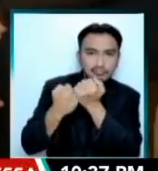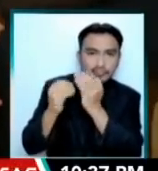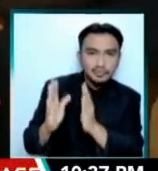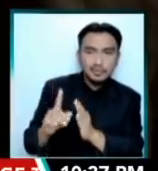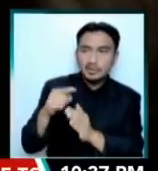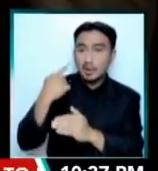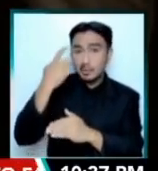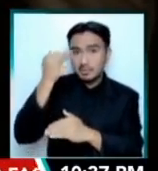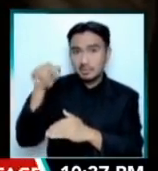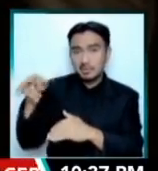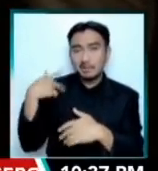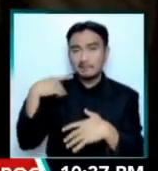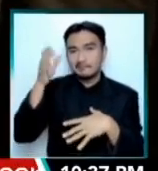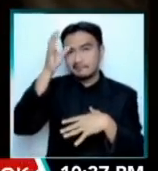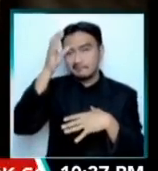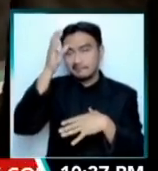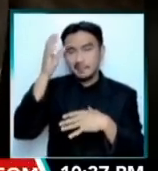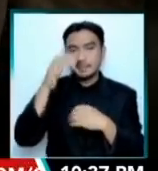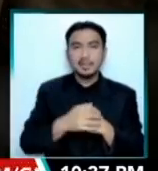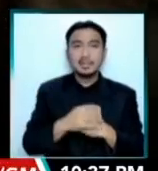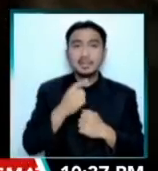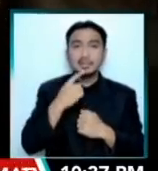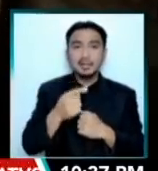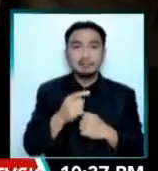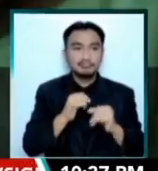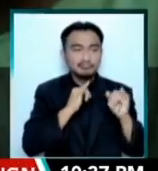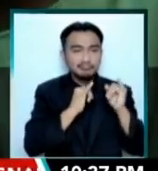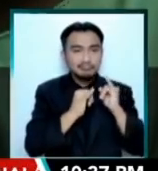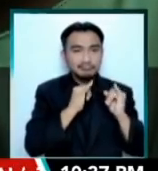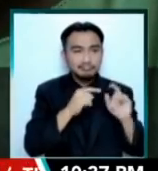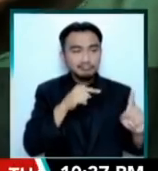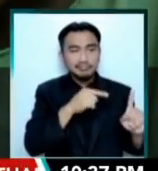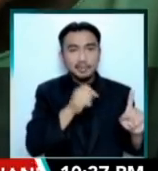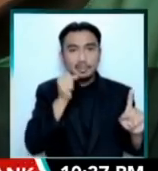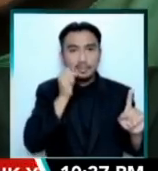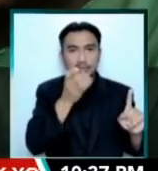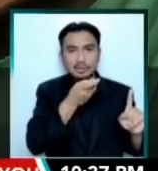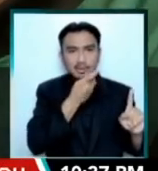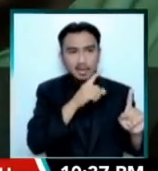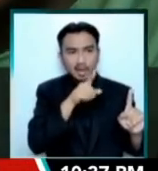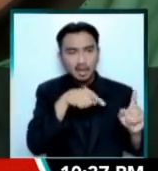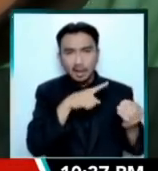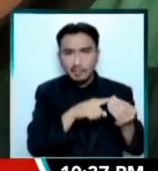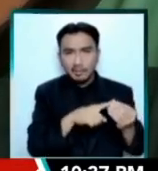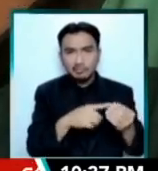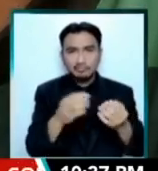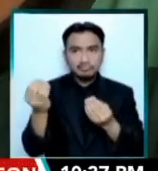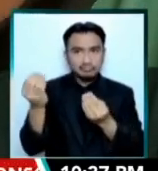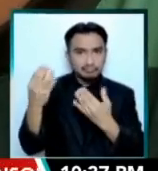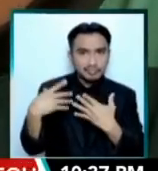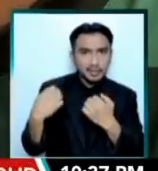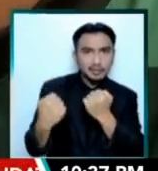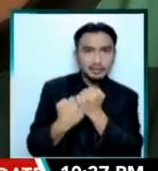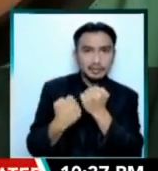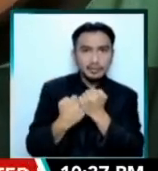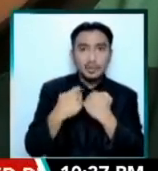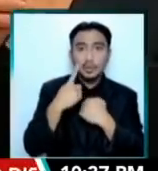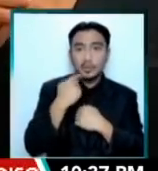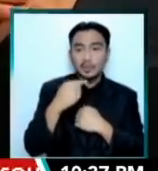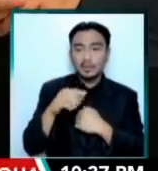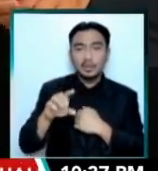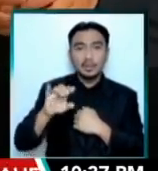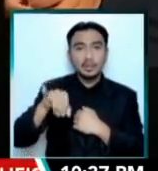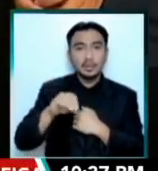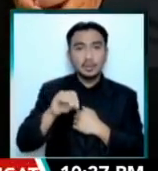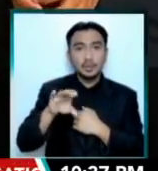rally. Sa panayam ng media, tinanong si Mayor Sara tungkol sa pahayag ng suporta ng kaibigan si Representative Joey Salceda